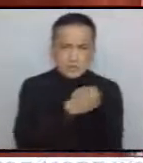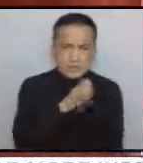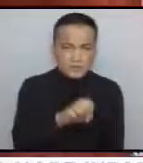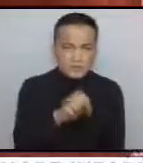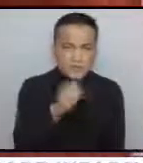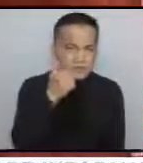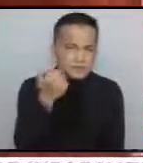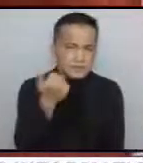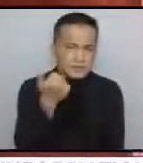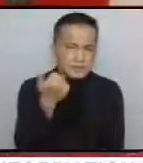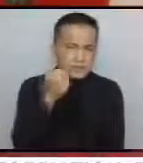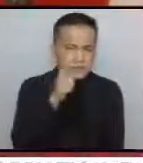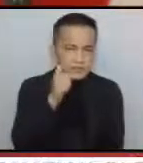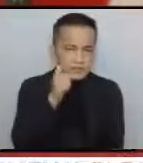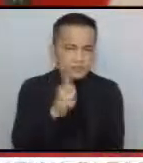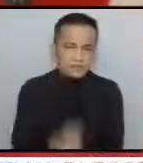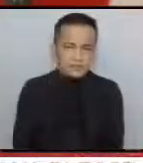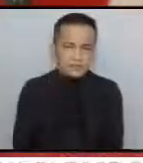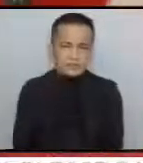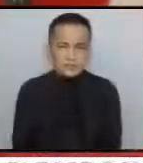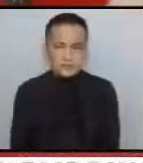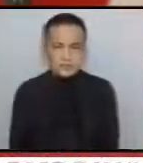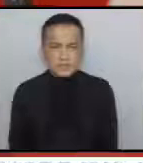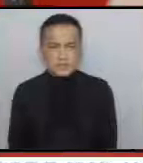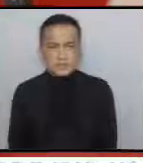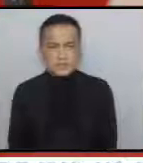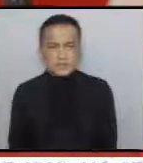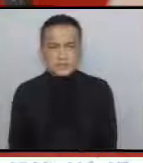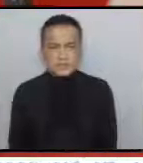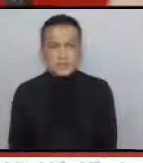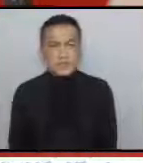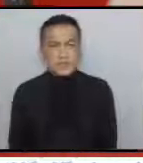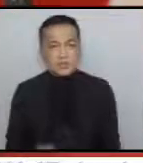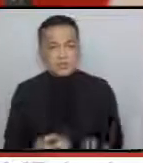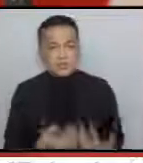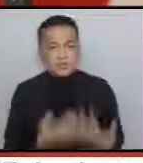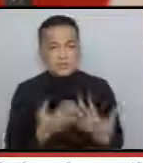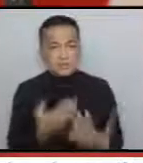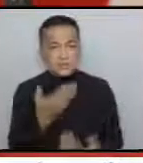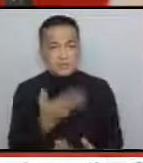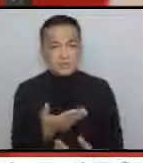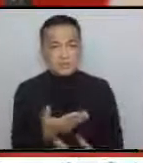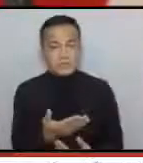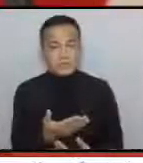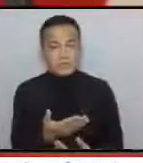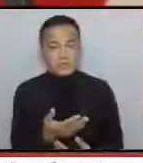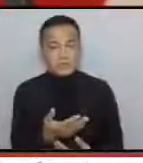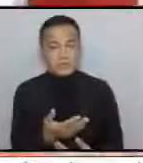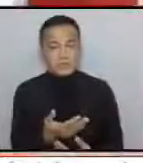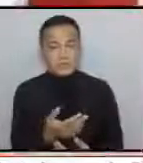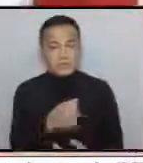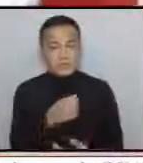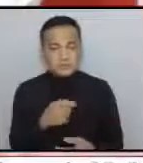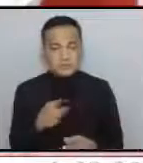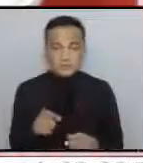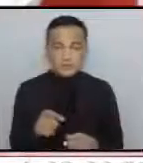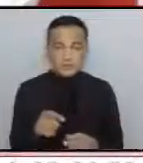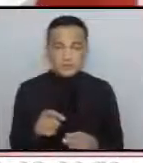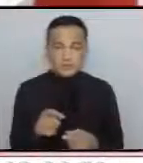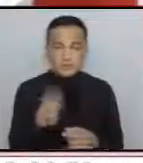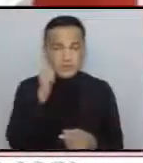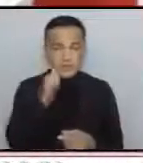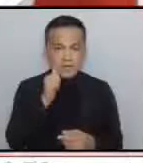inspirasyon. Inspirasyon sa kanila para lumakas yung loob nila na hindi lang tayo, ano eh, bilang babae, di ba, hindi lang naman tayo sa bahay